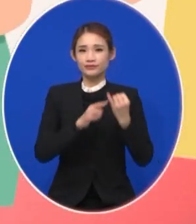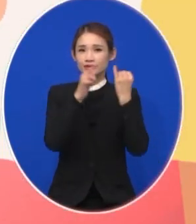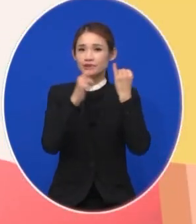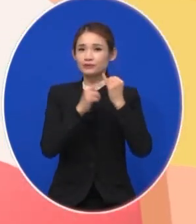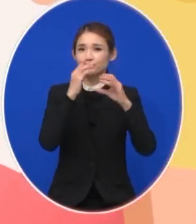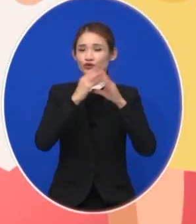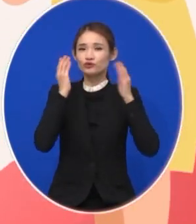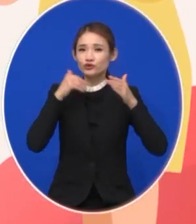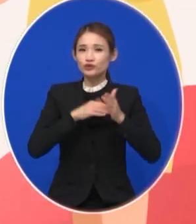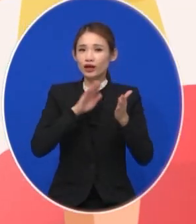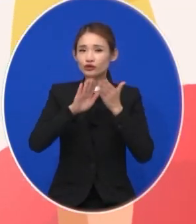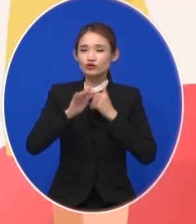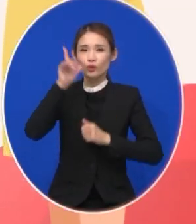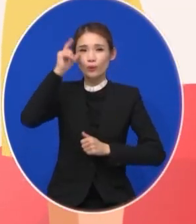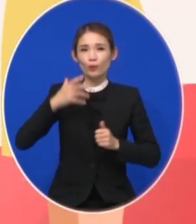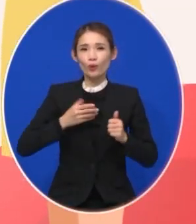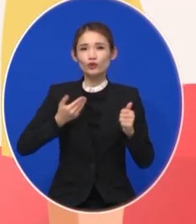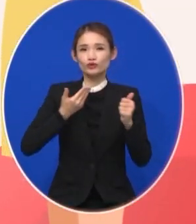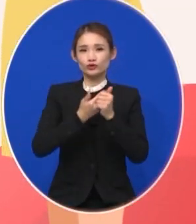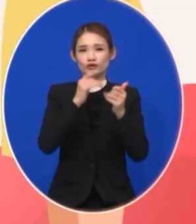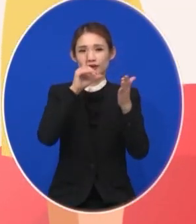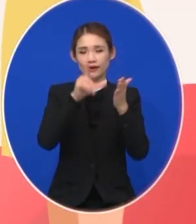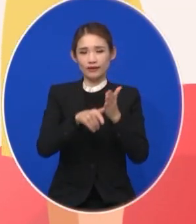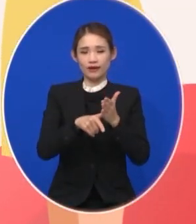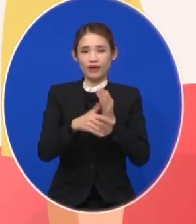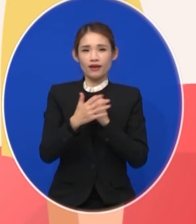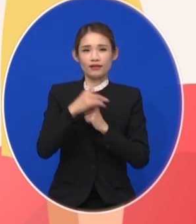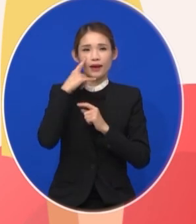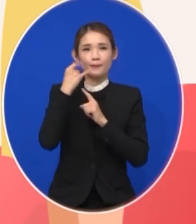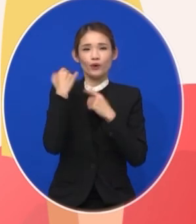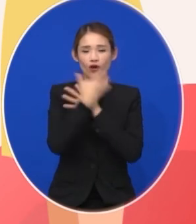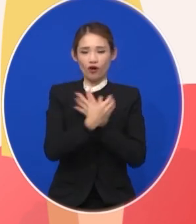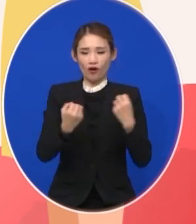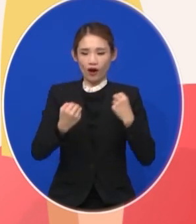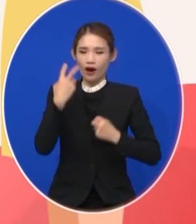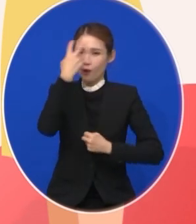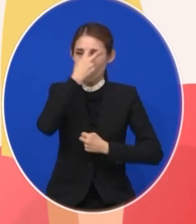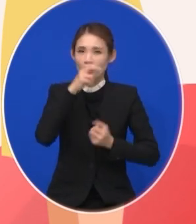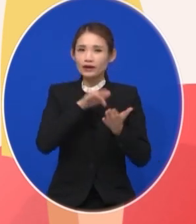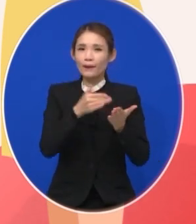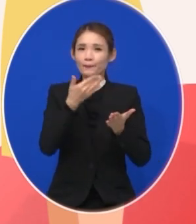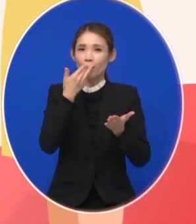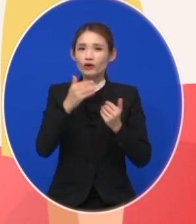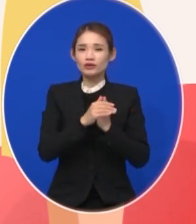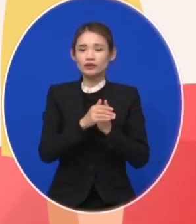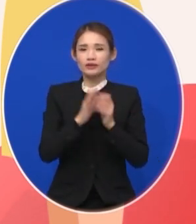임신 중이나 출산 후 모유 수유 중에 산모의 건강 관리를 위한 약물 복용은